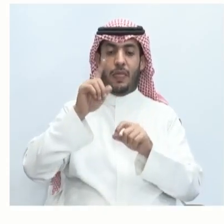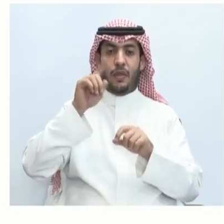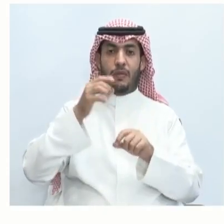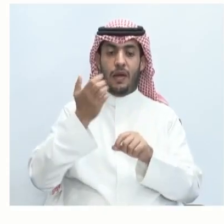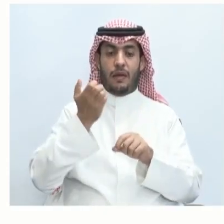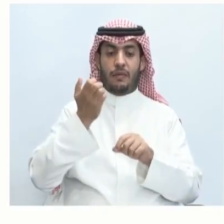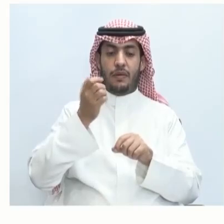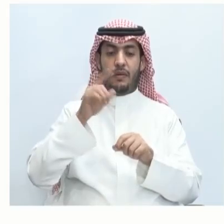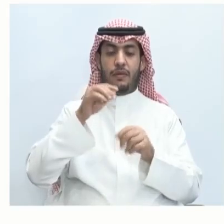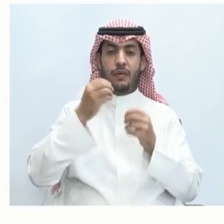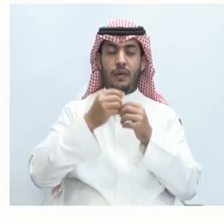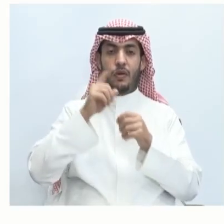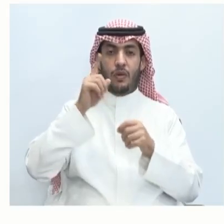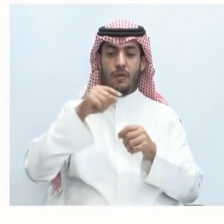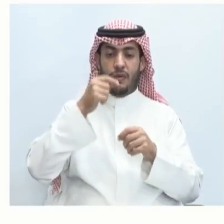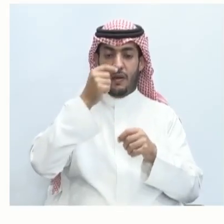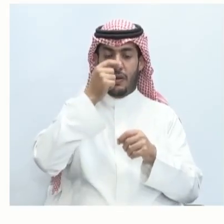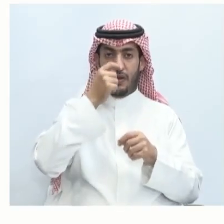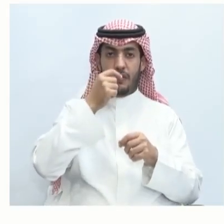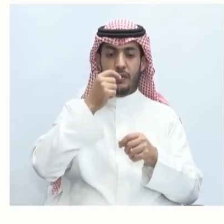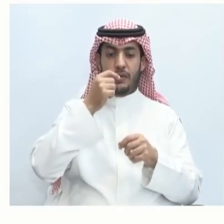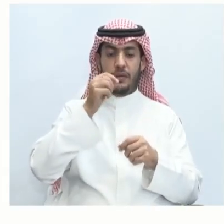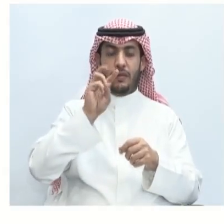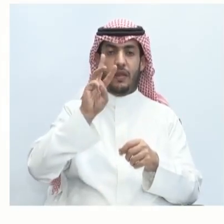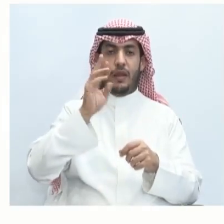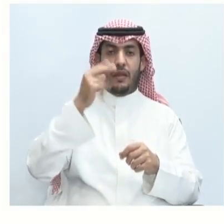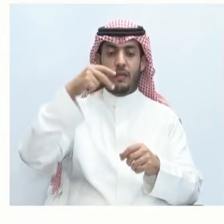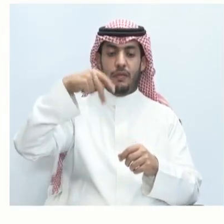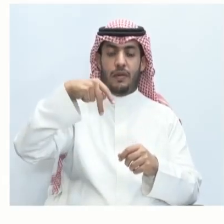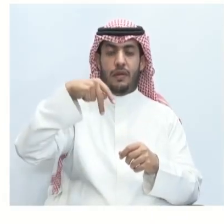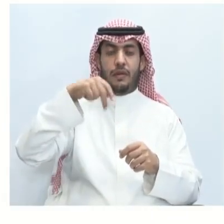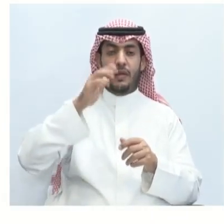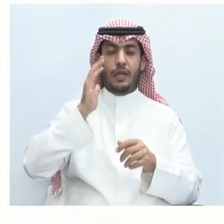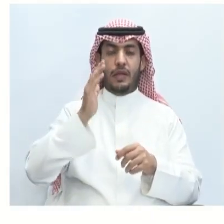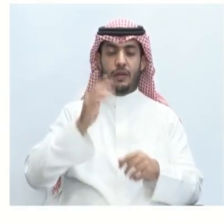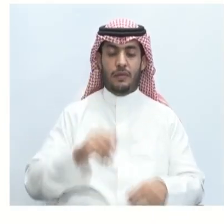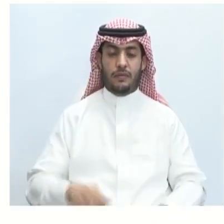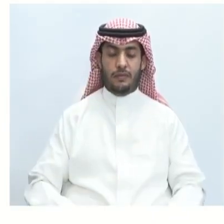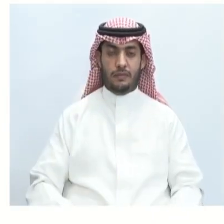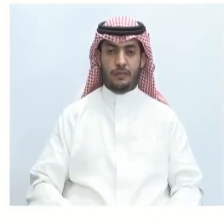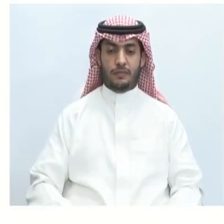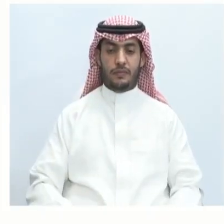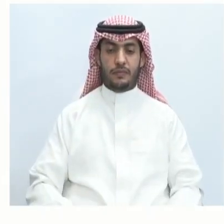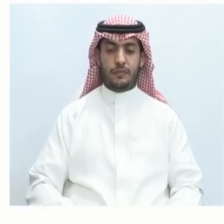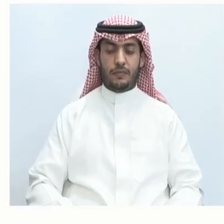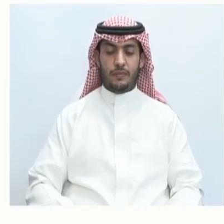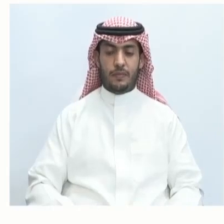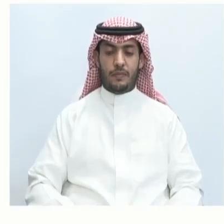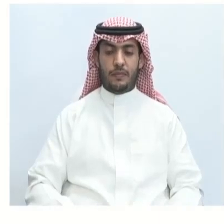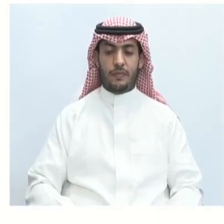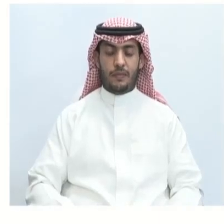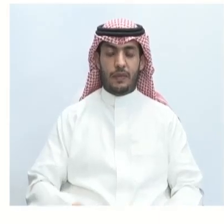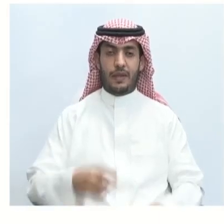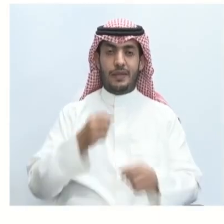الاربعاء عن المسافه التي ركضها يوم الخميس بثلاثه اثمان كيلو متر طيب يا مبدعين هنا اجبنا قبل